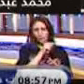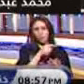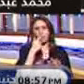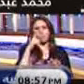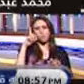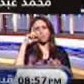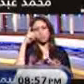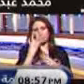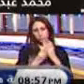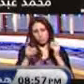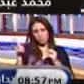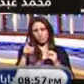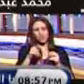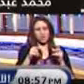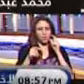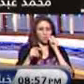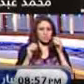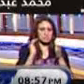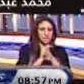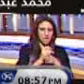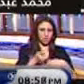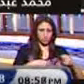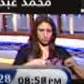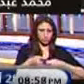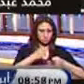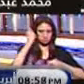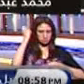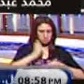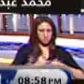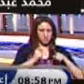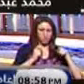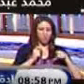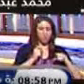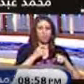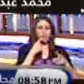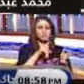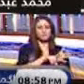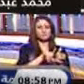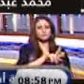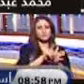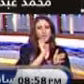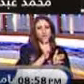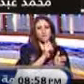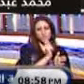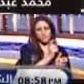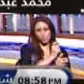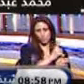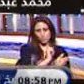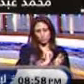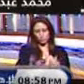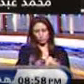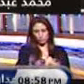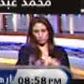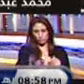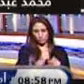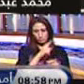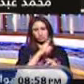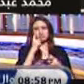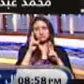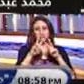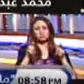تواصل قبل المباراه بساعات، وكان في ربط بين هذا الشخص اللي ورد اسمه في